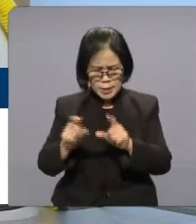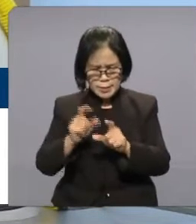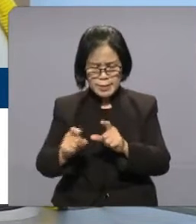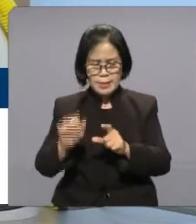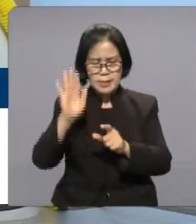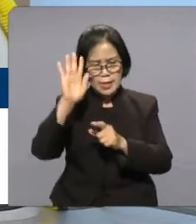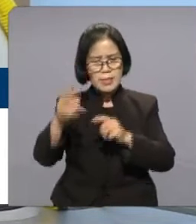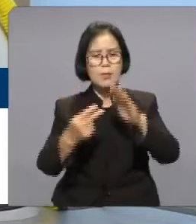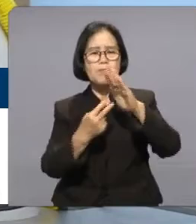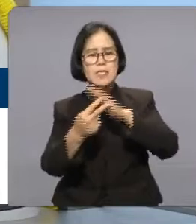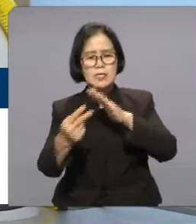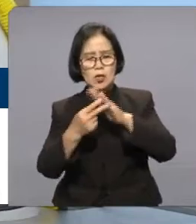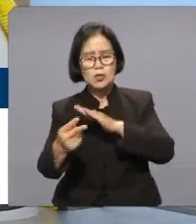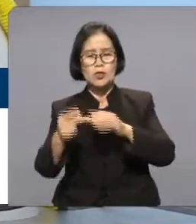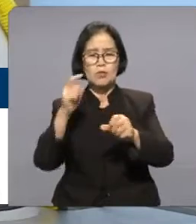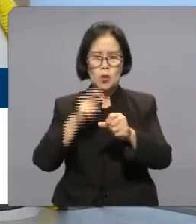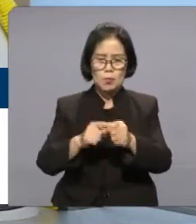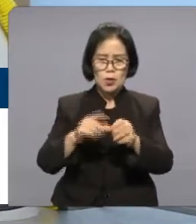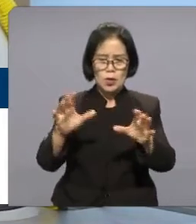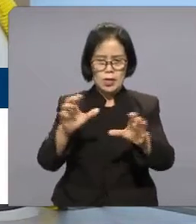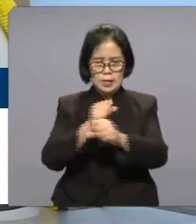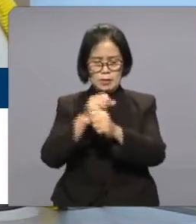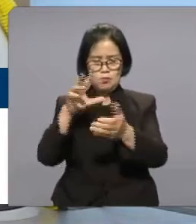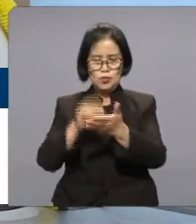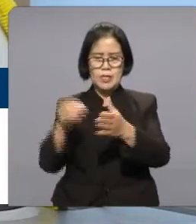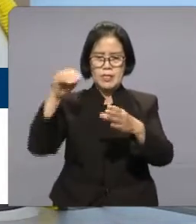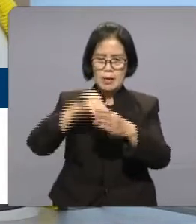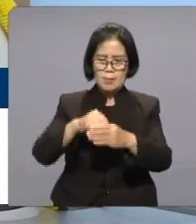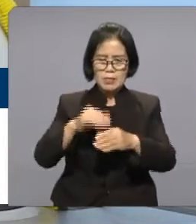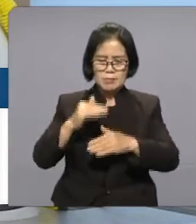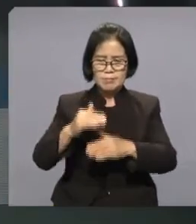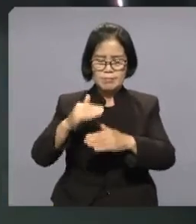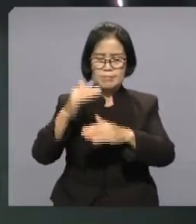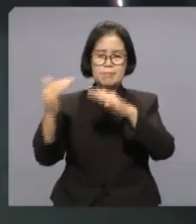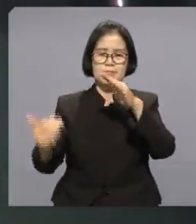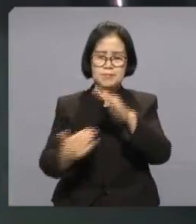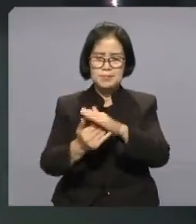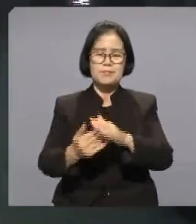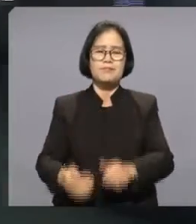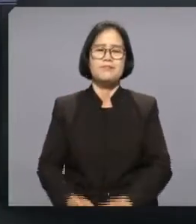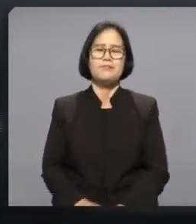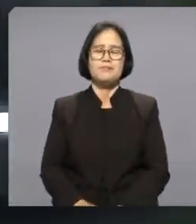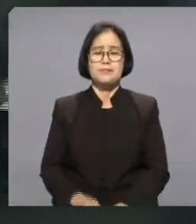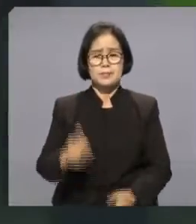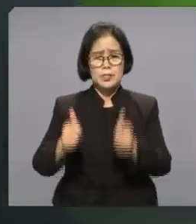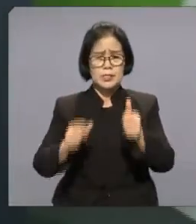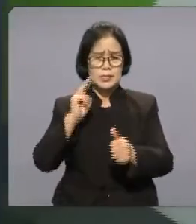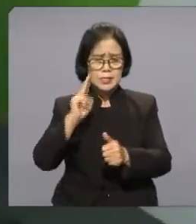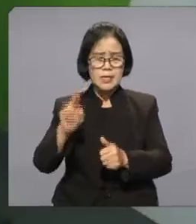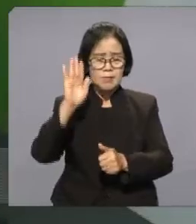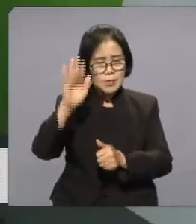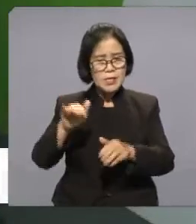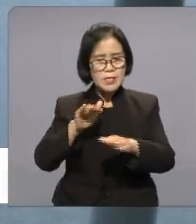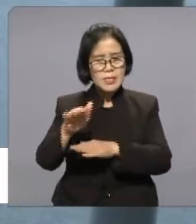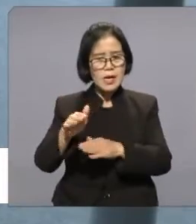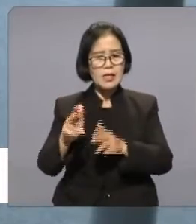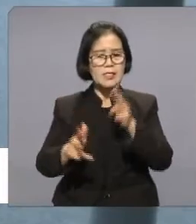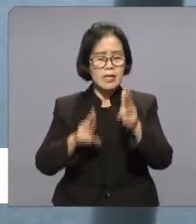비전과 목표와 핵심 과제를 담아서 착실히 실현토록 하겠습니다. 경쟁이 치열한 미래차 산업에서